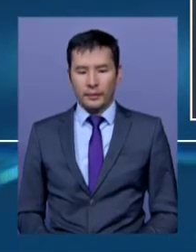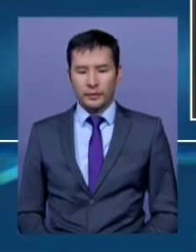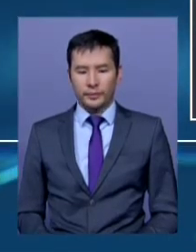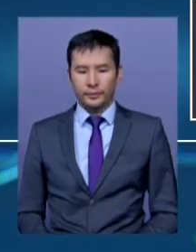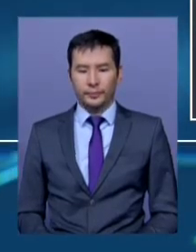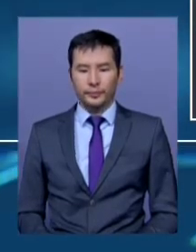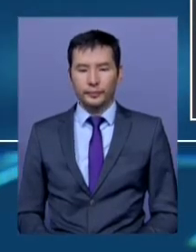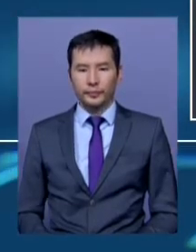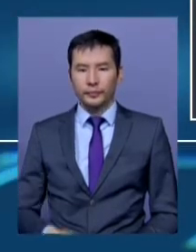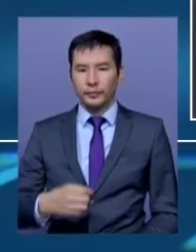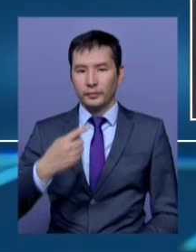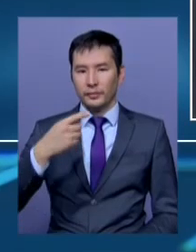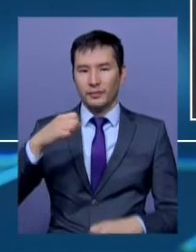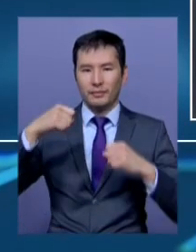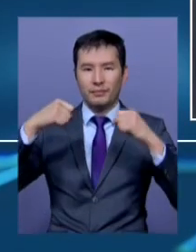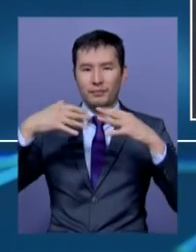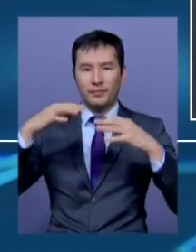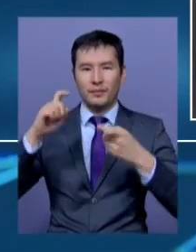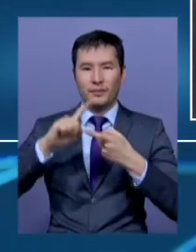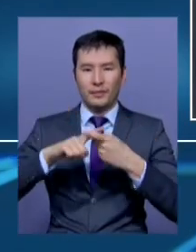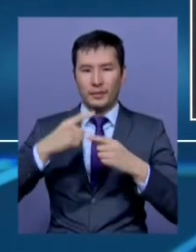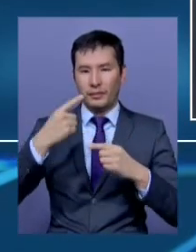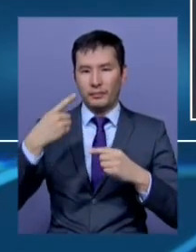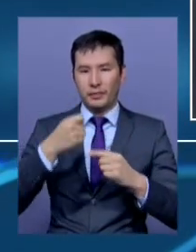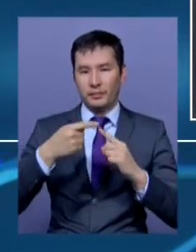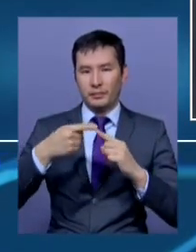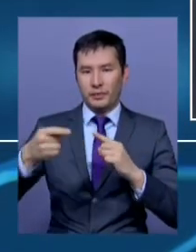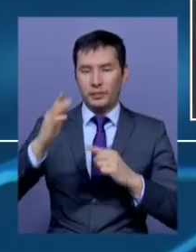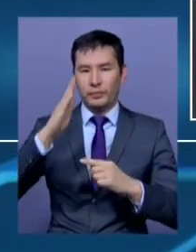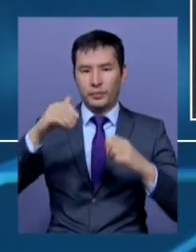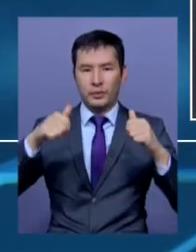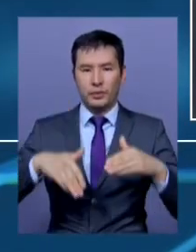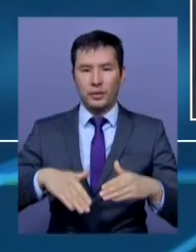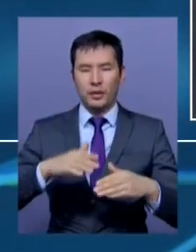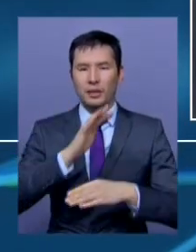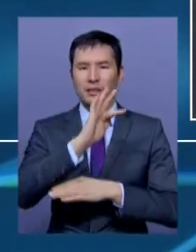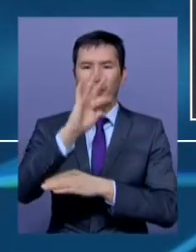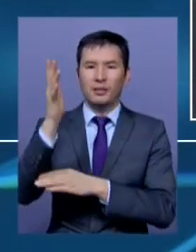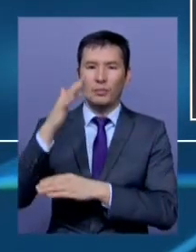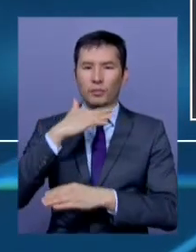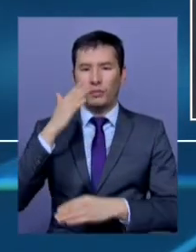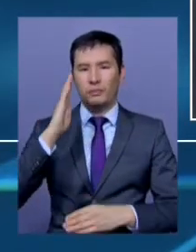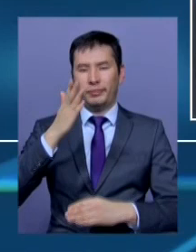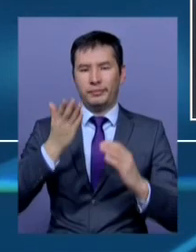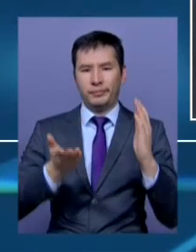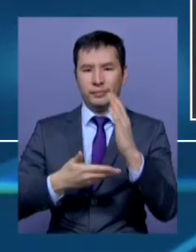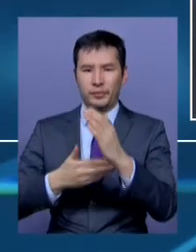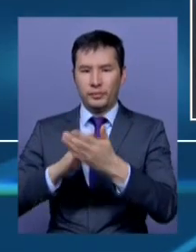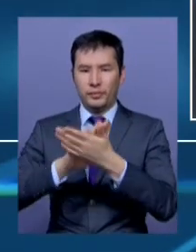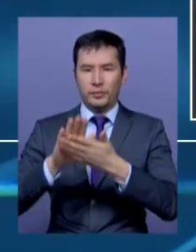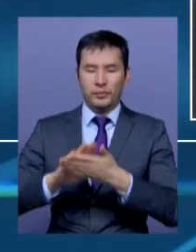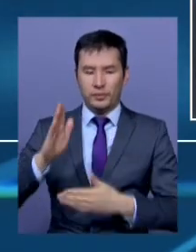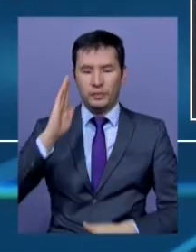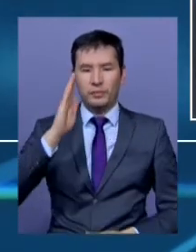Жарықты алдағы апталарда шешеміз. Қазір артық ағаштарды кесіп тастап жатырмыз. Жұмыстар аяқталған соң жобамыз бойынша 2 аптаның ішінде жарық тартып